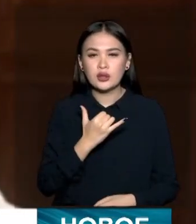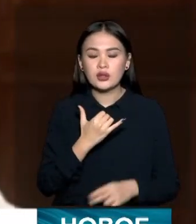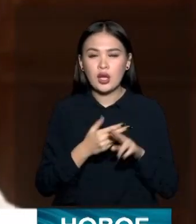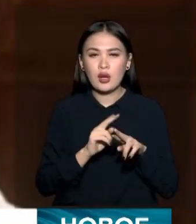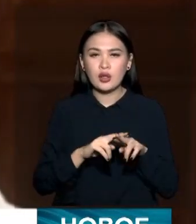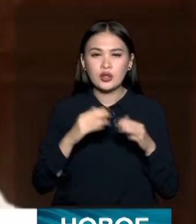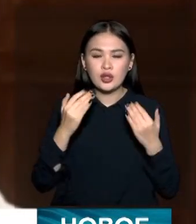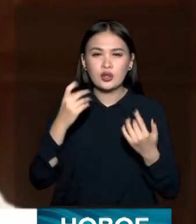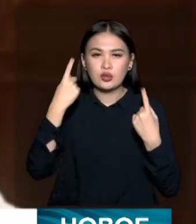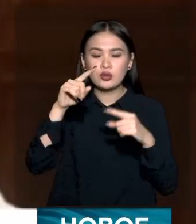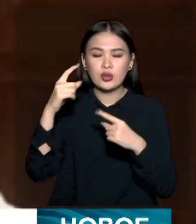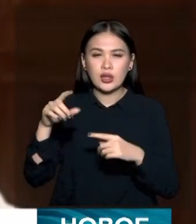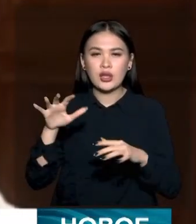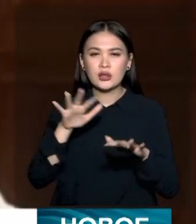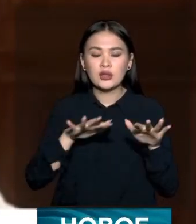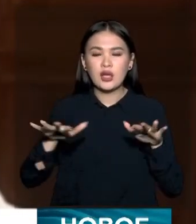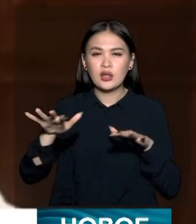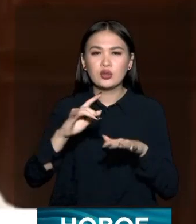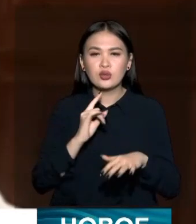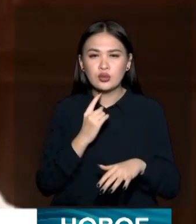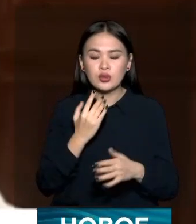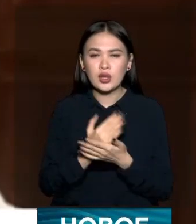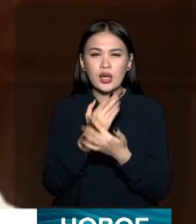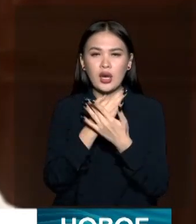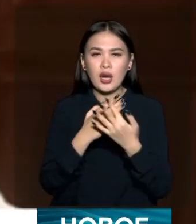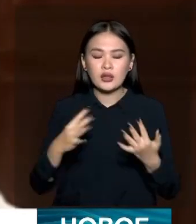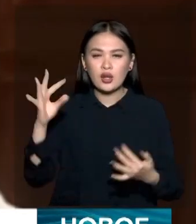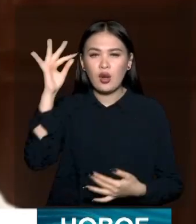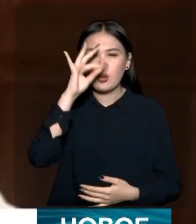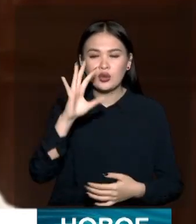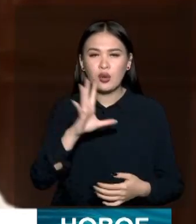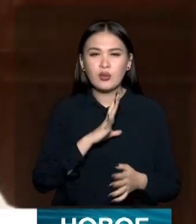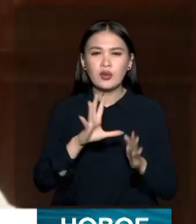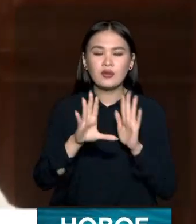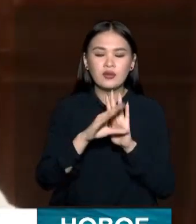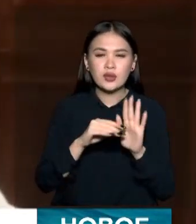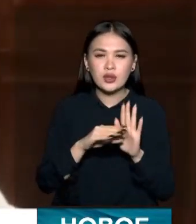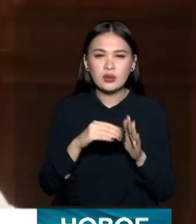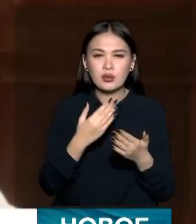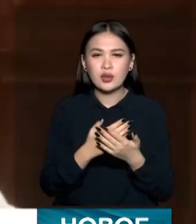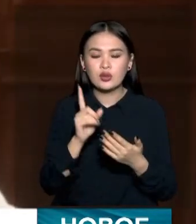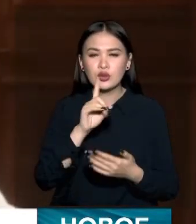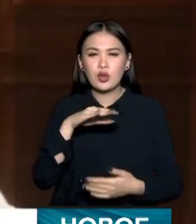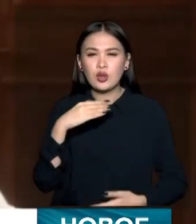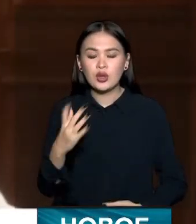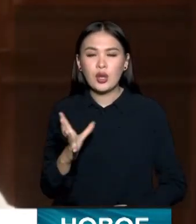и внутри страны, он и связан с разными событиями, и выборный цикл. С другой